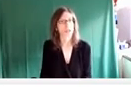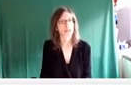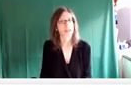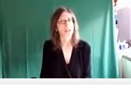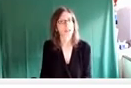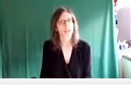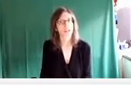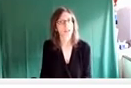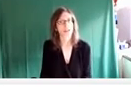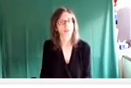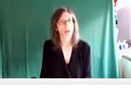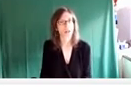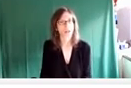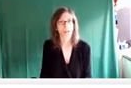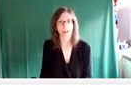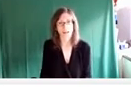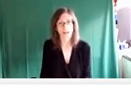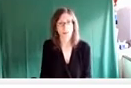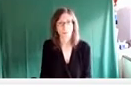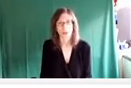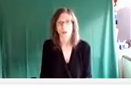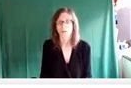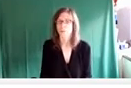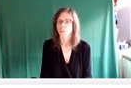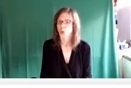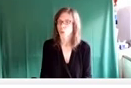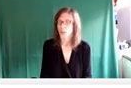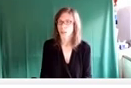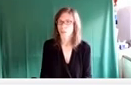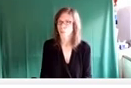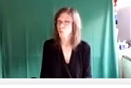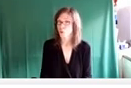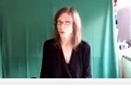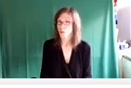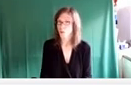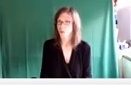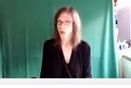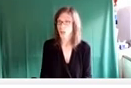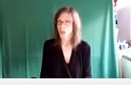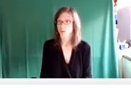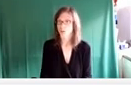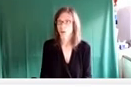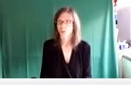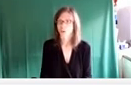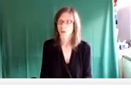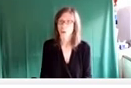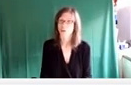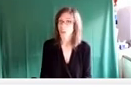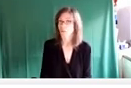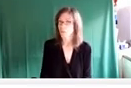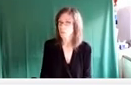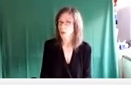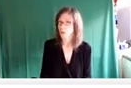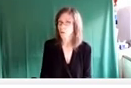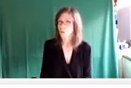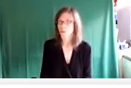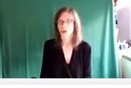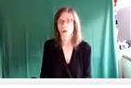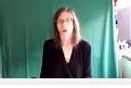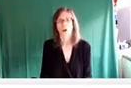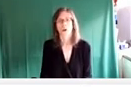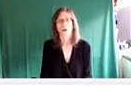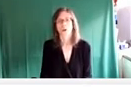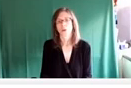faire de l'analyse quantitative dans Excel, c'est pas recommandé pour toutes sortes de raisons, pour la provenance, entre